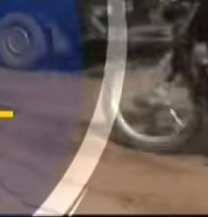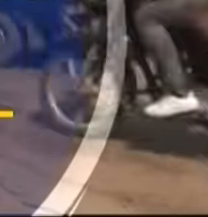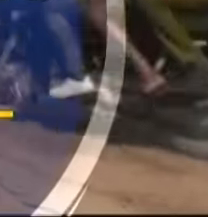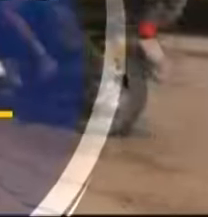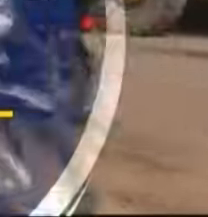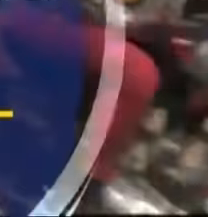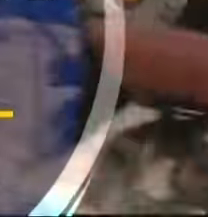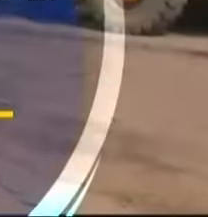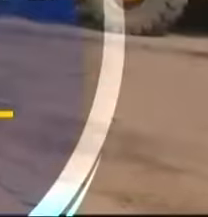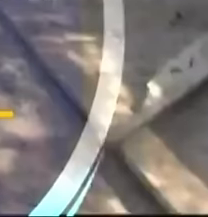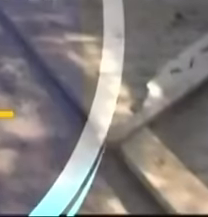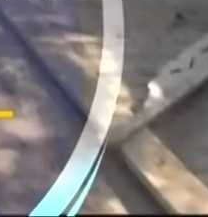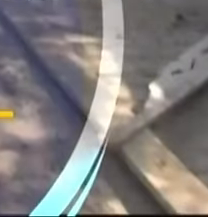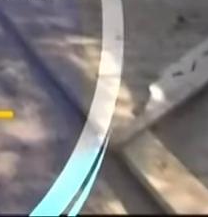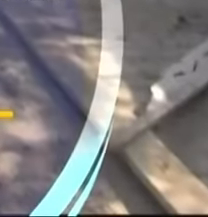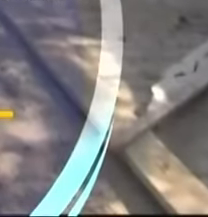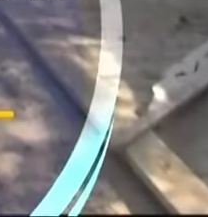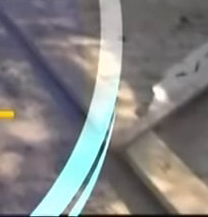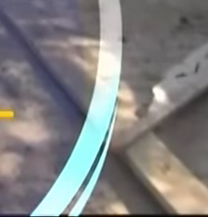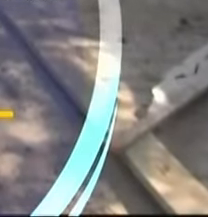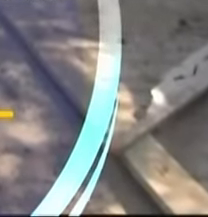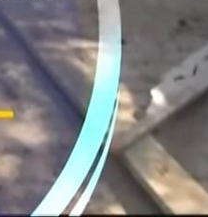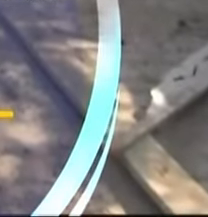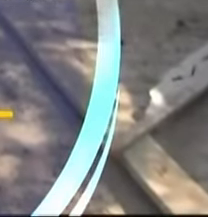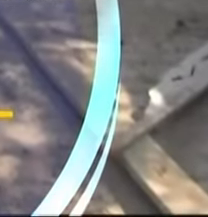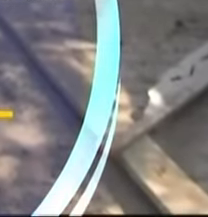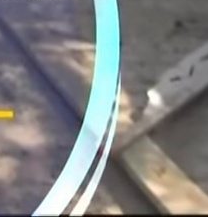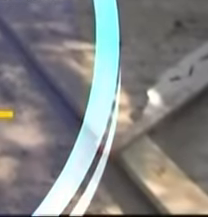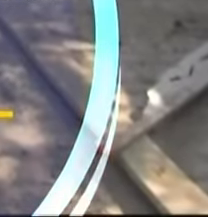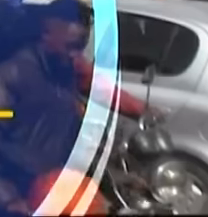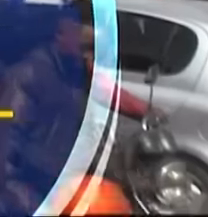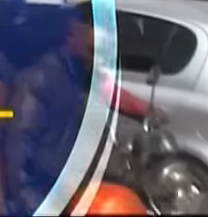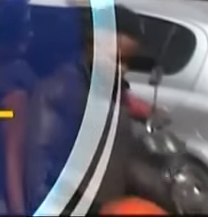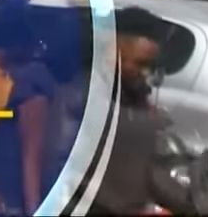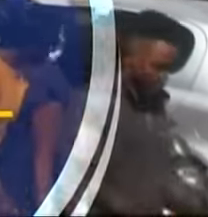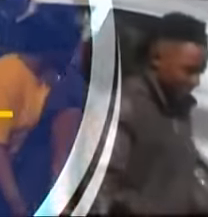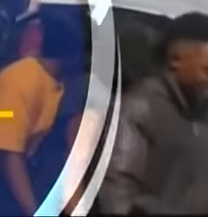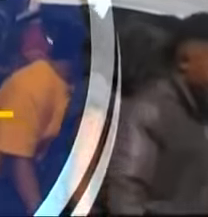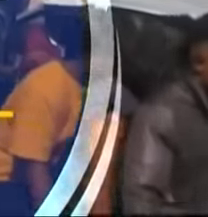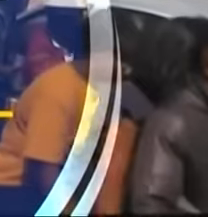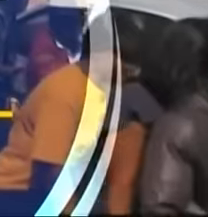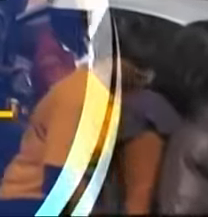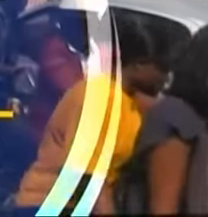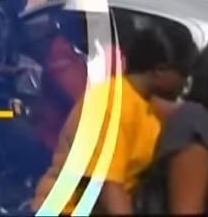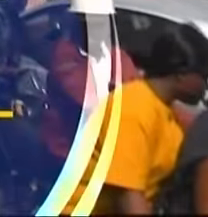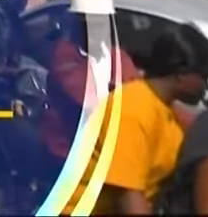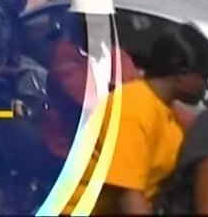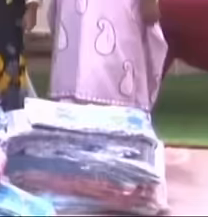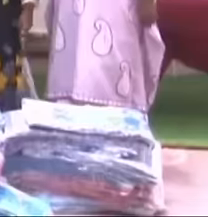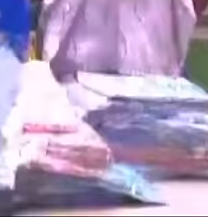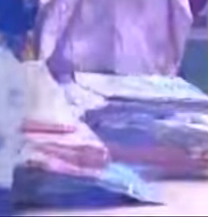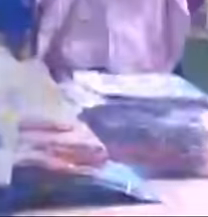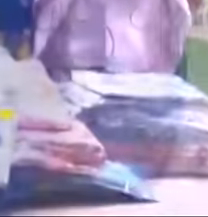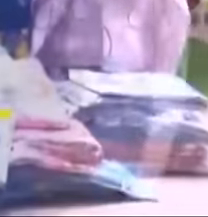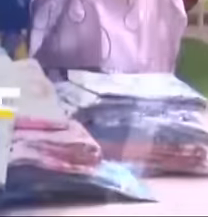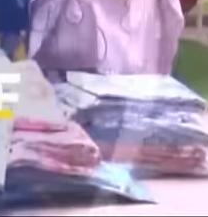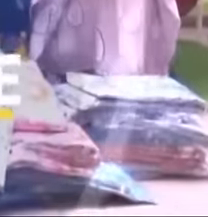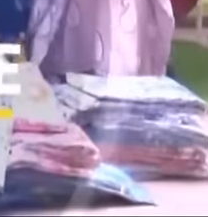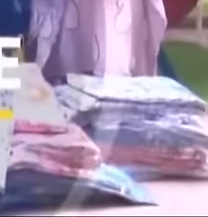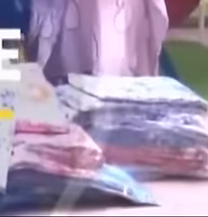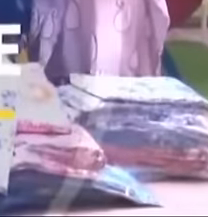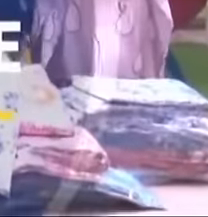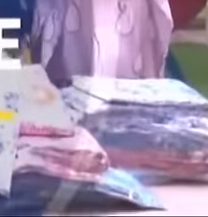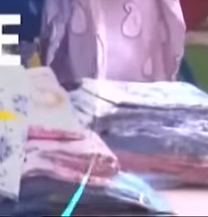les embouteillages. Vous avez été nombreux à répondre à l'appel à la solidarité nationale envers